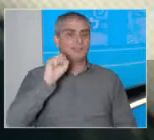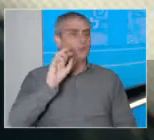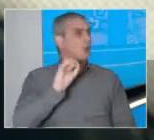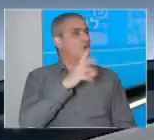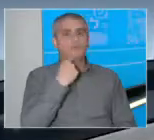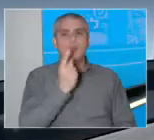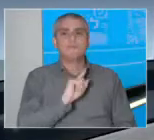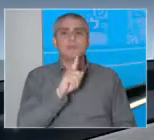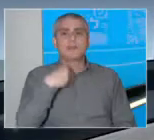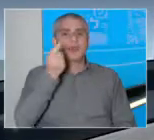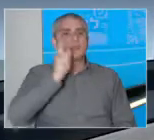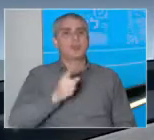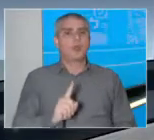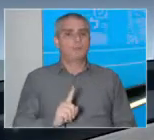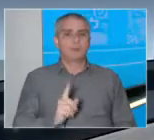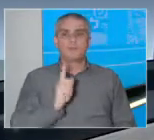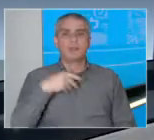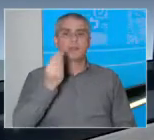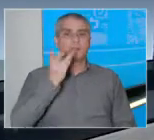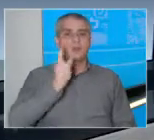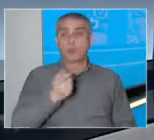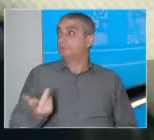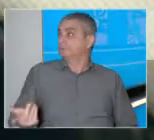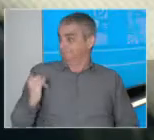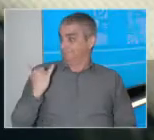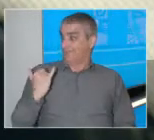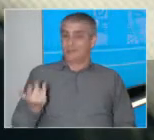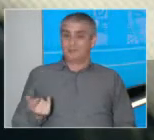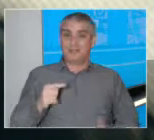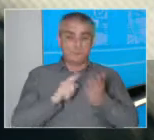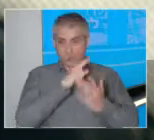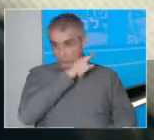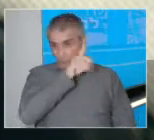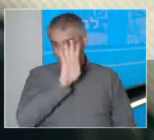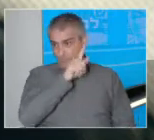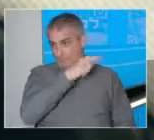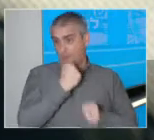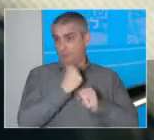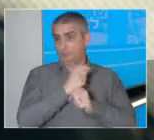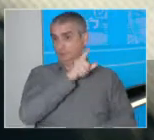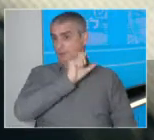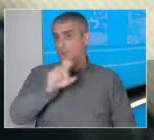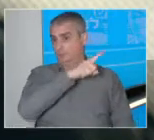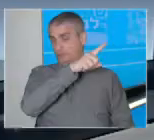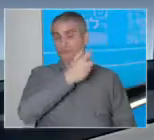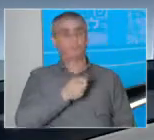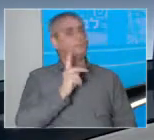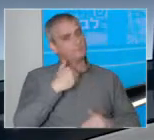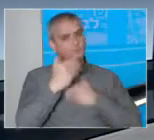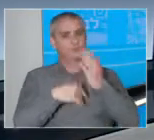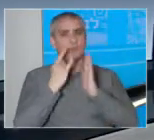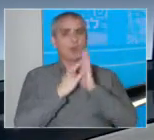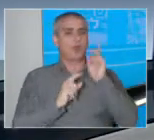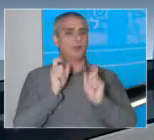עסק הביש, מי נתן את ההוראה? מי נתן את ההוראה? נכון, משום שהוא נתן את ההוראה. טוב, בואו נעבור הלאה קצת. חוק